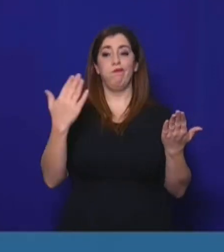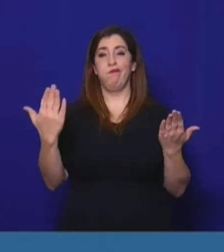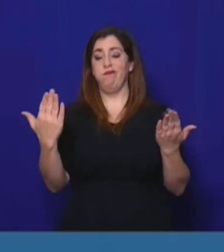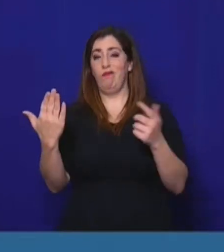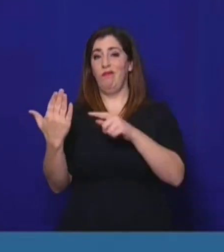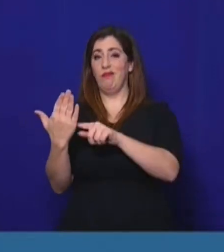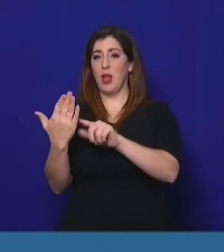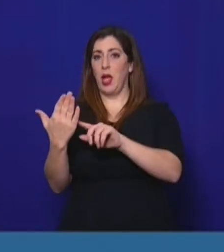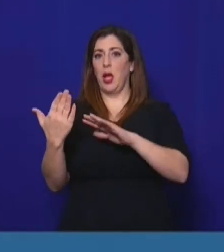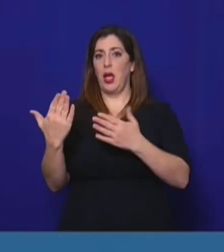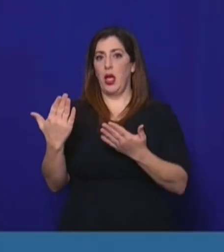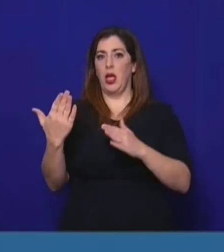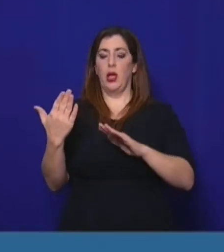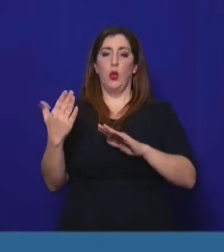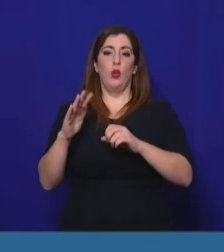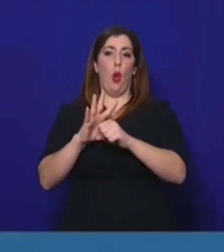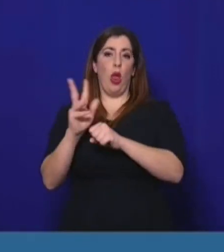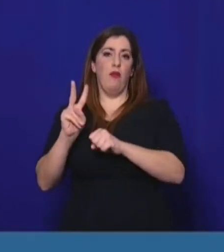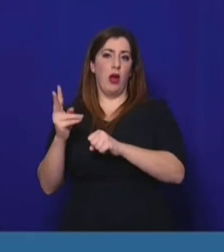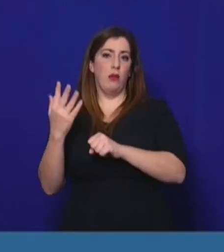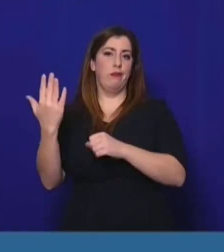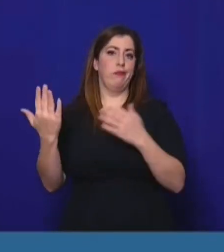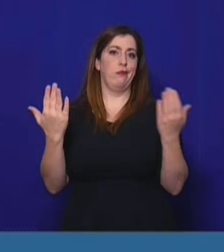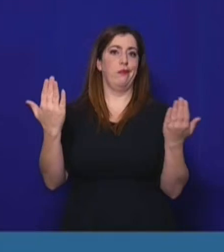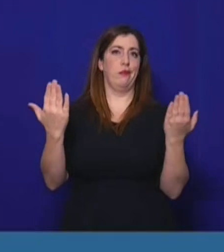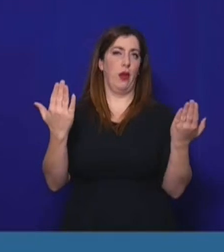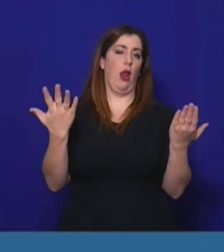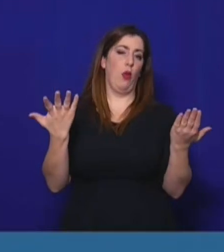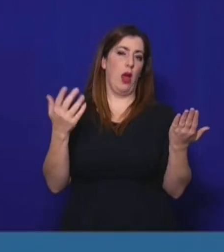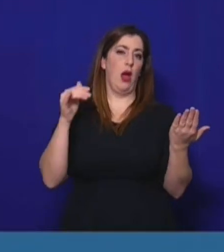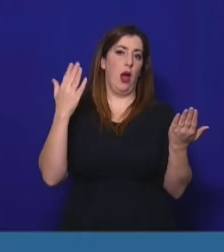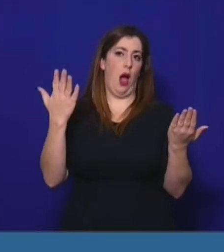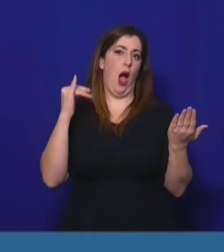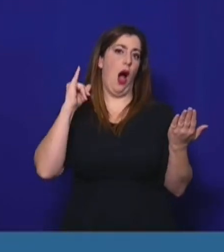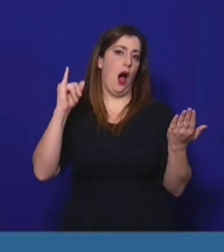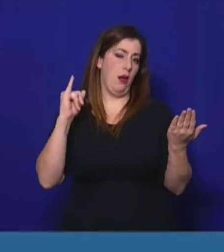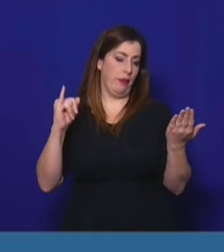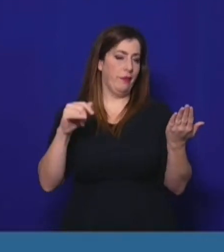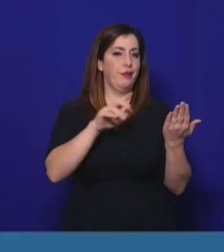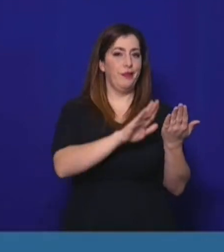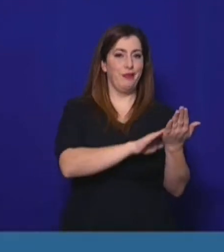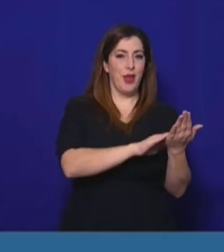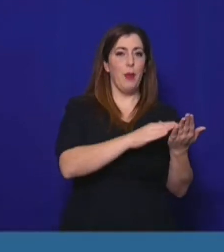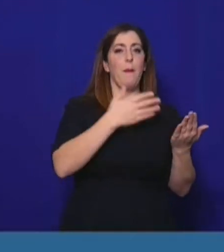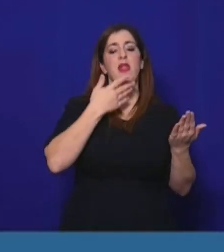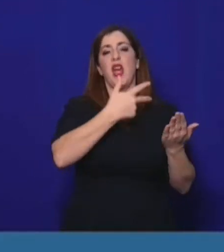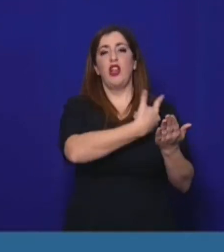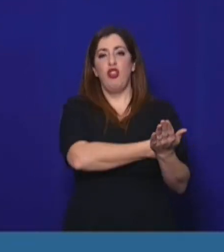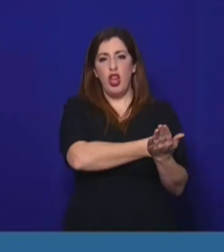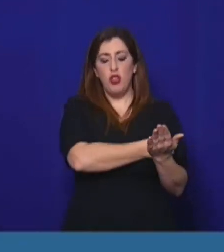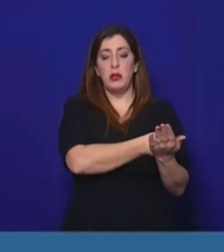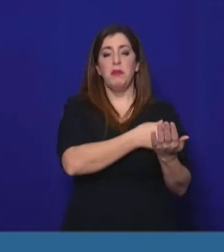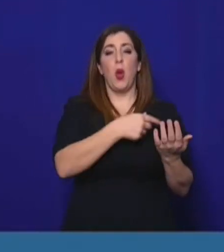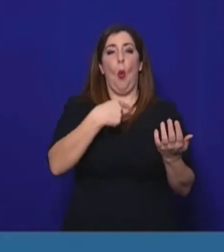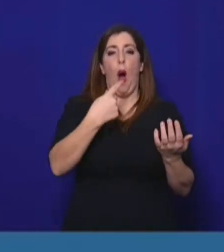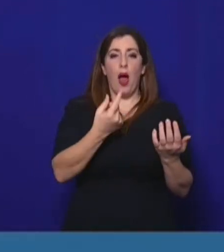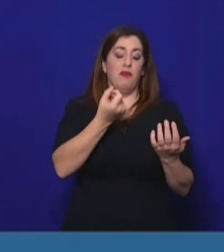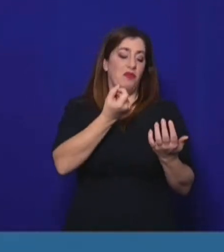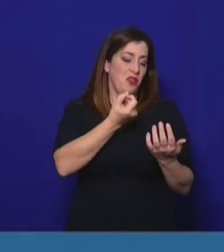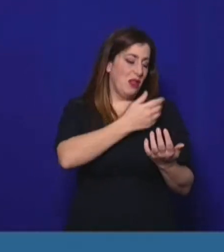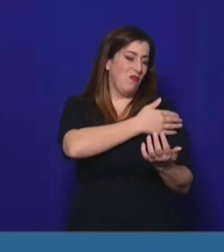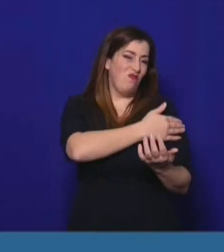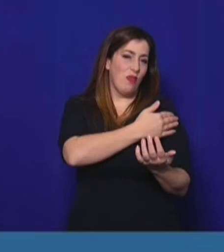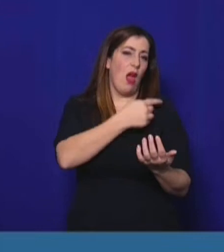ta' ħmura fejn inti ikun ħadd l-injection forsi tkun xi naqra ibsa dak il-post u